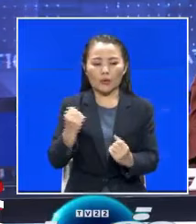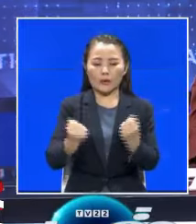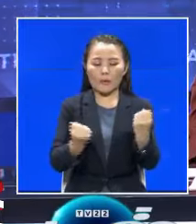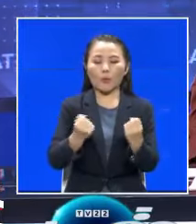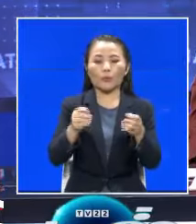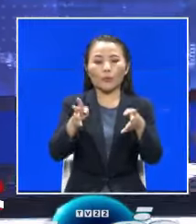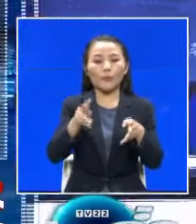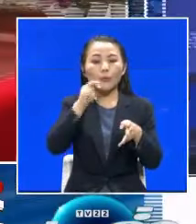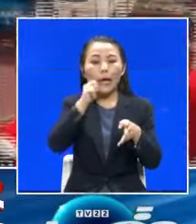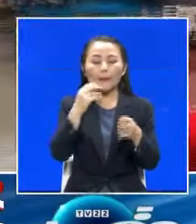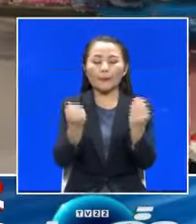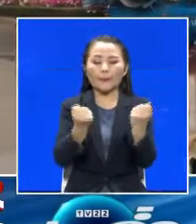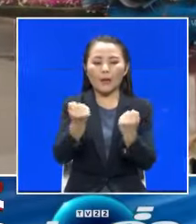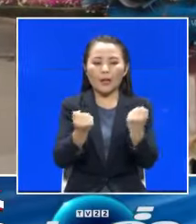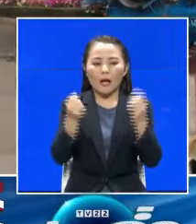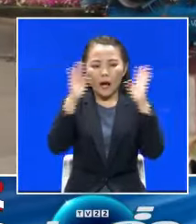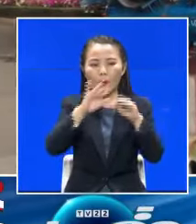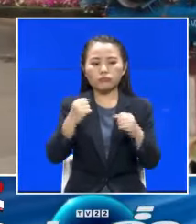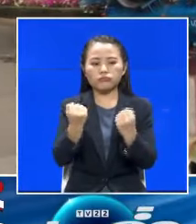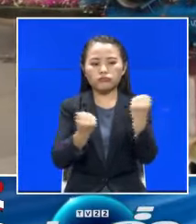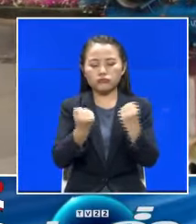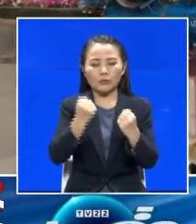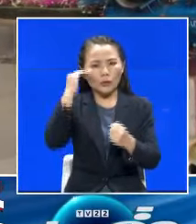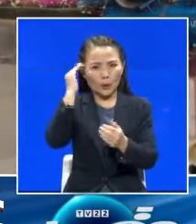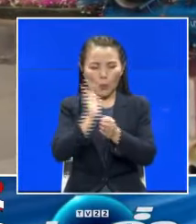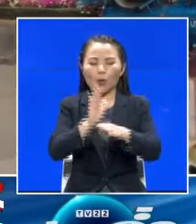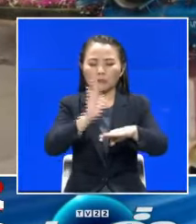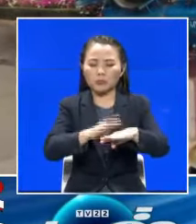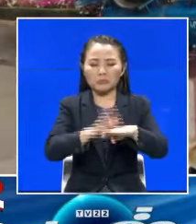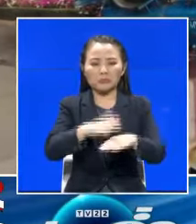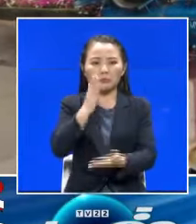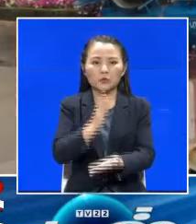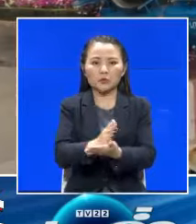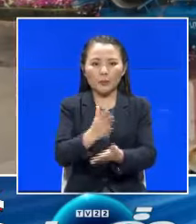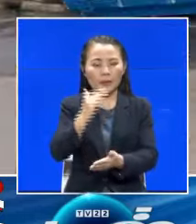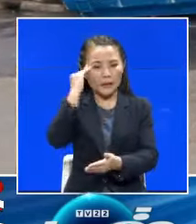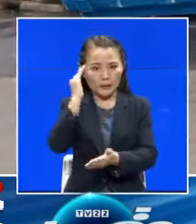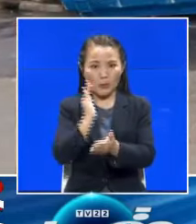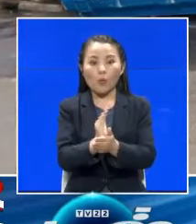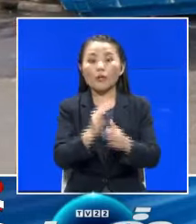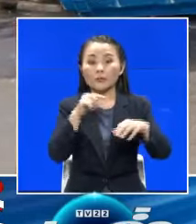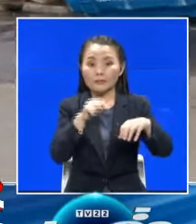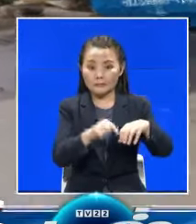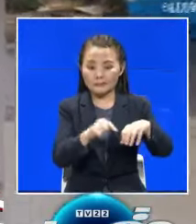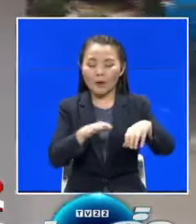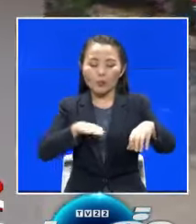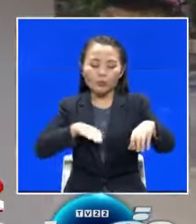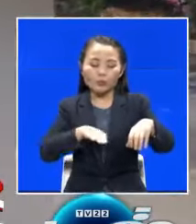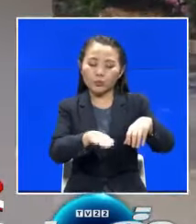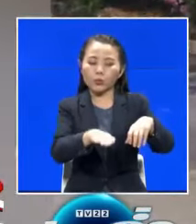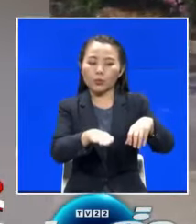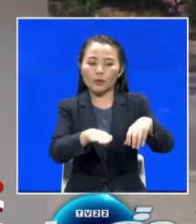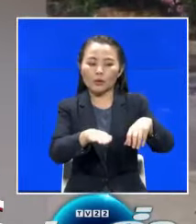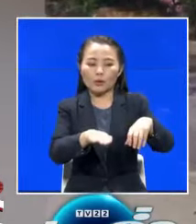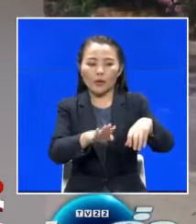รรทุกน้ำเนี่ยเขาขับเหมือนป่วนแหกด่านที่ว่านี้นะคะเป็นด่านที่ตำรวจเนี่ยตั้งเอาไว้จากนั้นเนี่ยก็ขับรถ